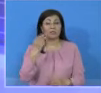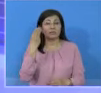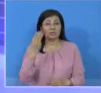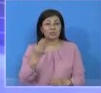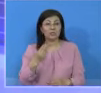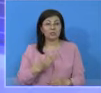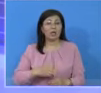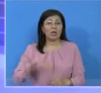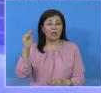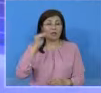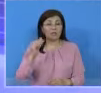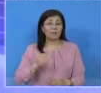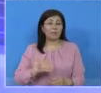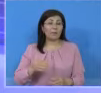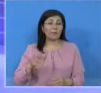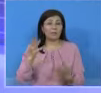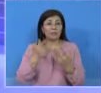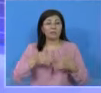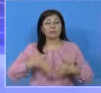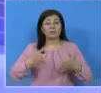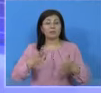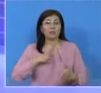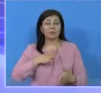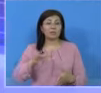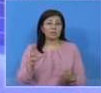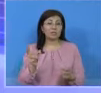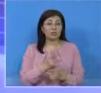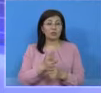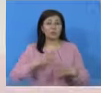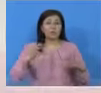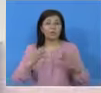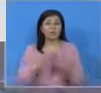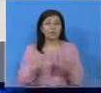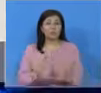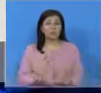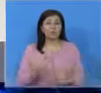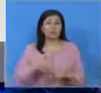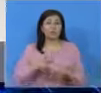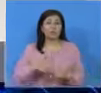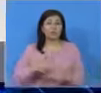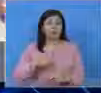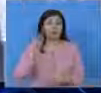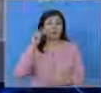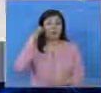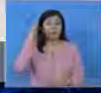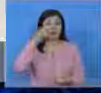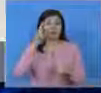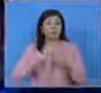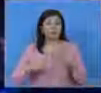школе физико-математического направления, побывала наша съемочная группа. В этом учебном году школу